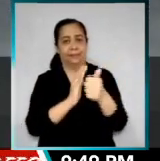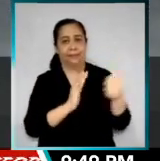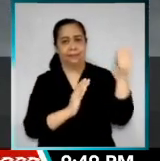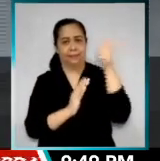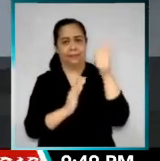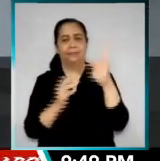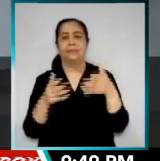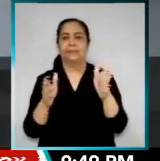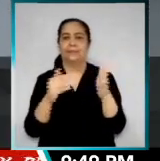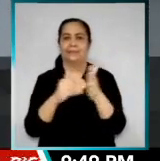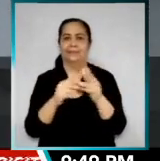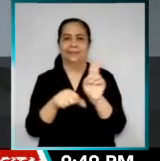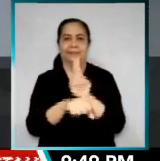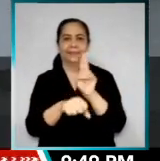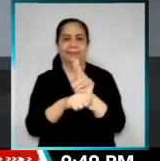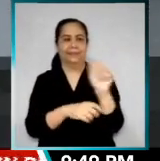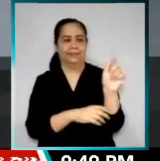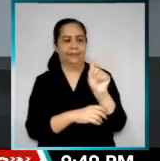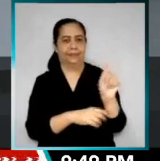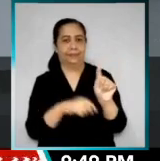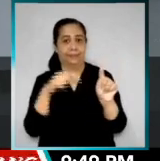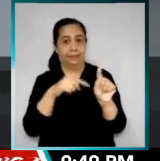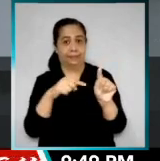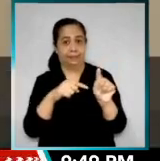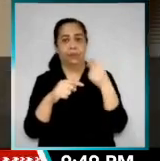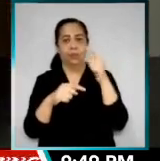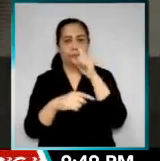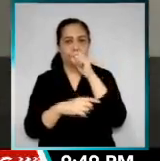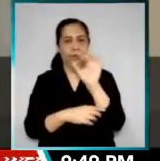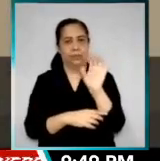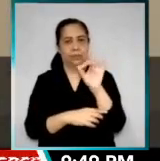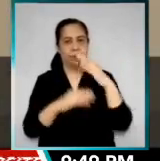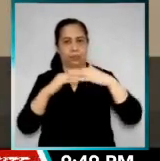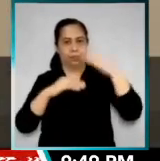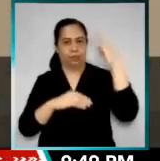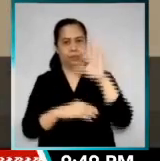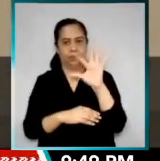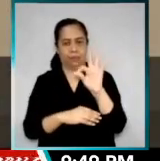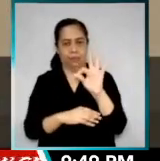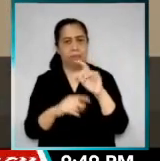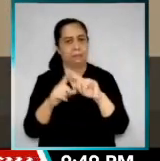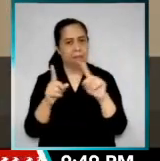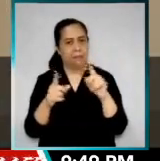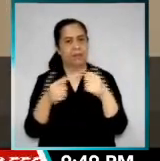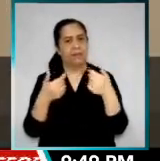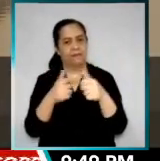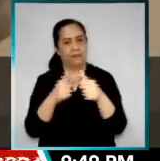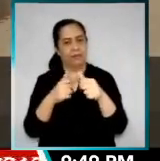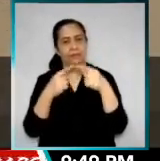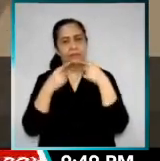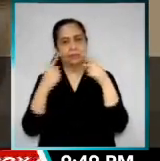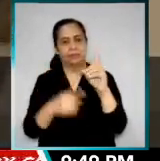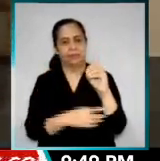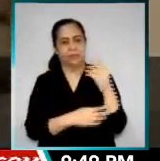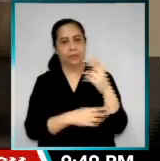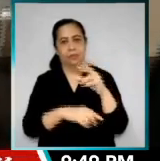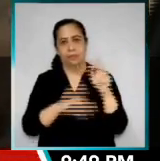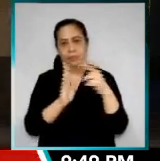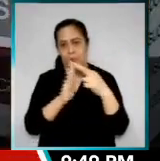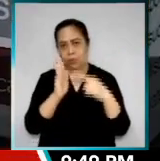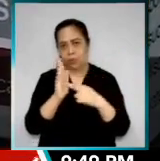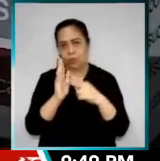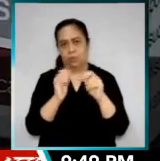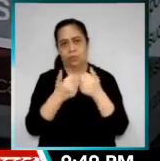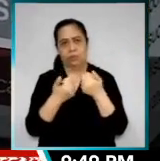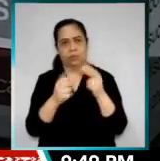ang paggamit ng AstraZeneca vaccine sa mga edad 18 to 59, pero maglalabas muna ang Department of Health ng panuntunan kaugnay sa paggamit